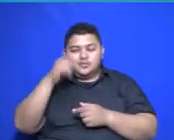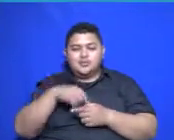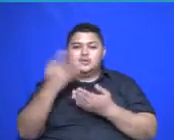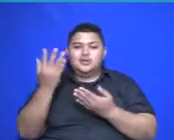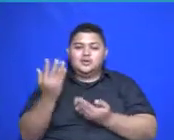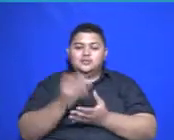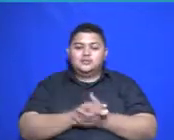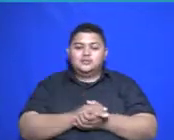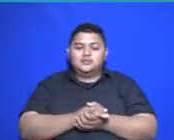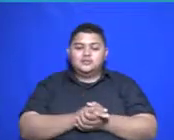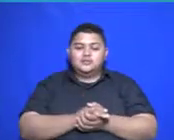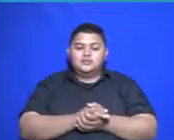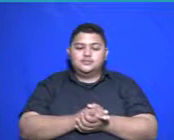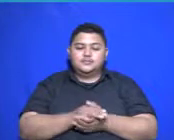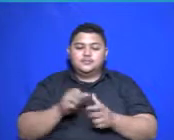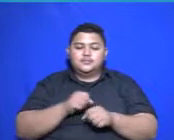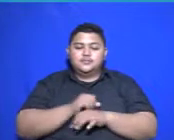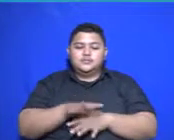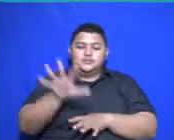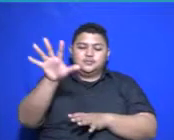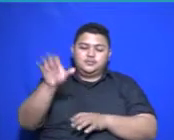harapkan pemerataan bisa tercapai,